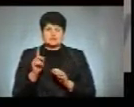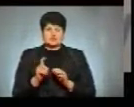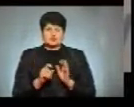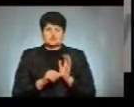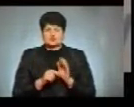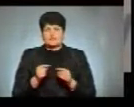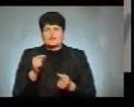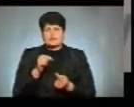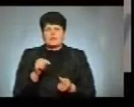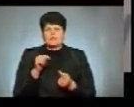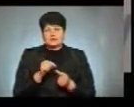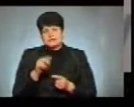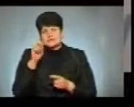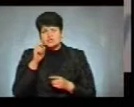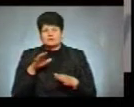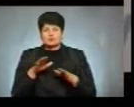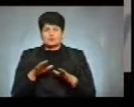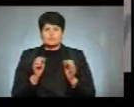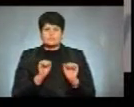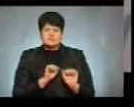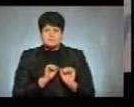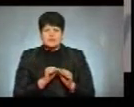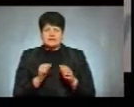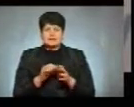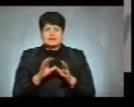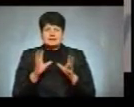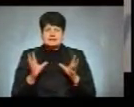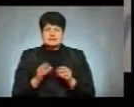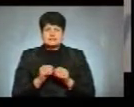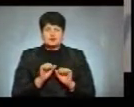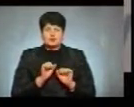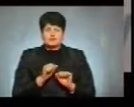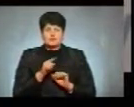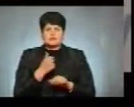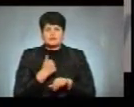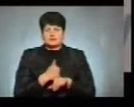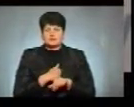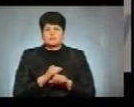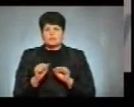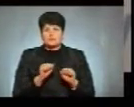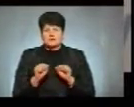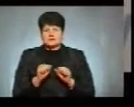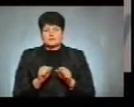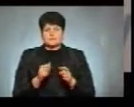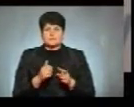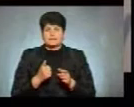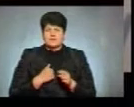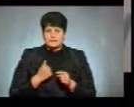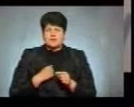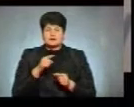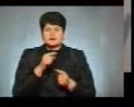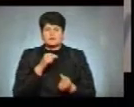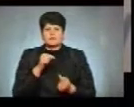відповідає за державну безпеку, цілісність і оборону. Він є головнокомандувачем Збройних сил, а також відповідає